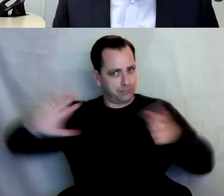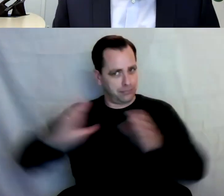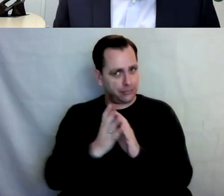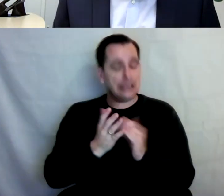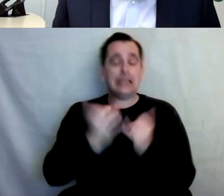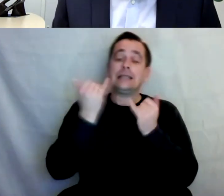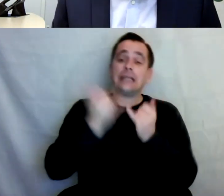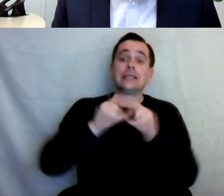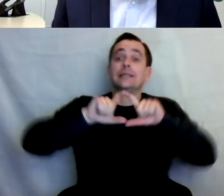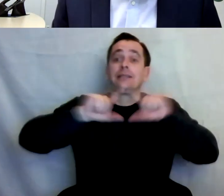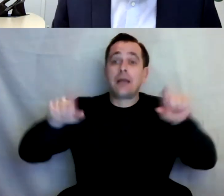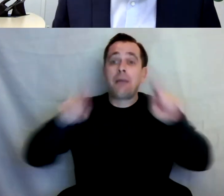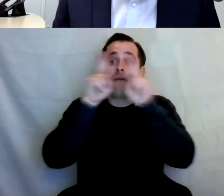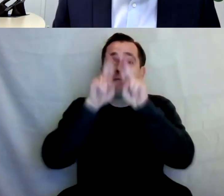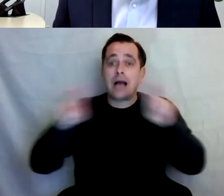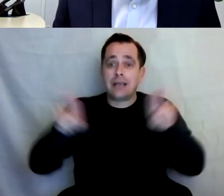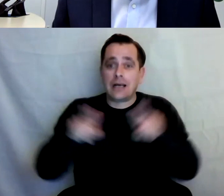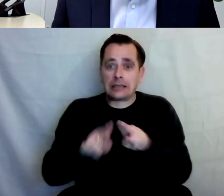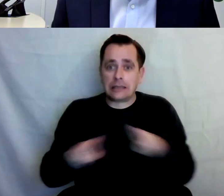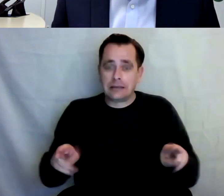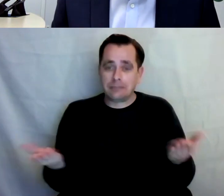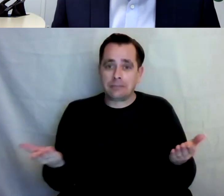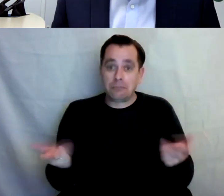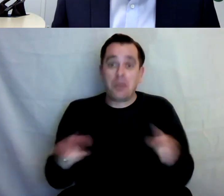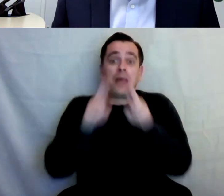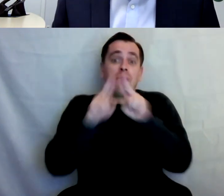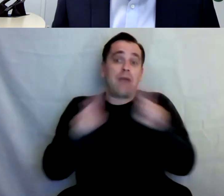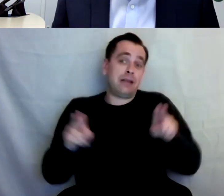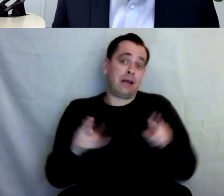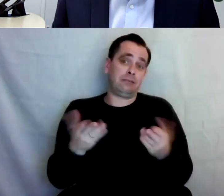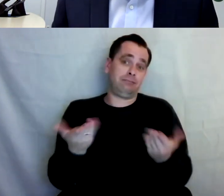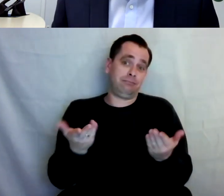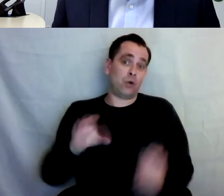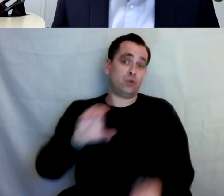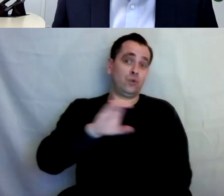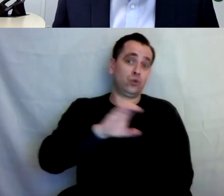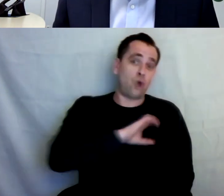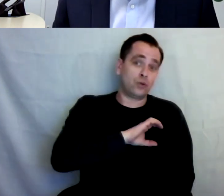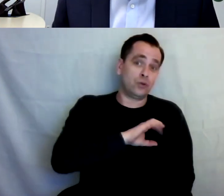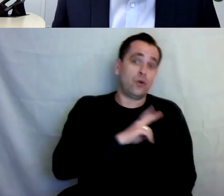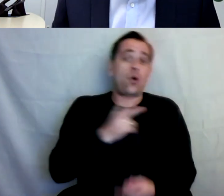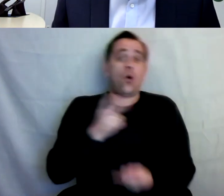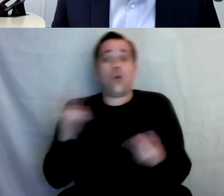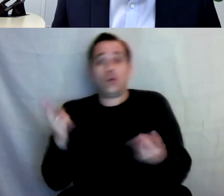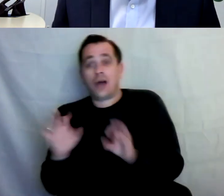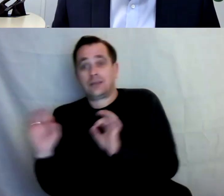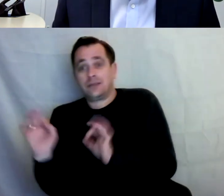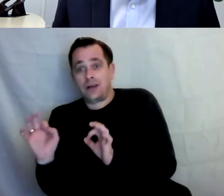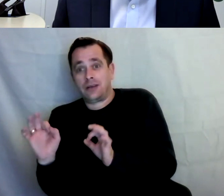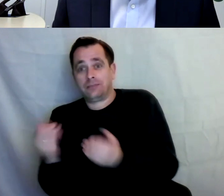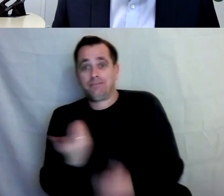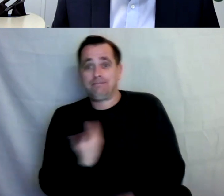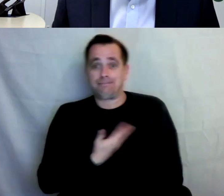Weihnachten, eine Chance oder eine Gefahr? Ich kann mir vorstellen, was eine Physikerin